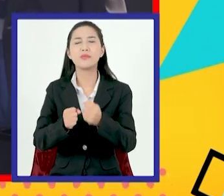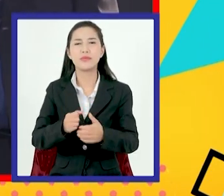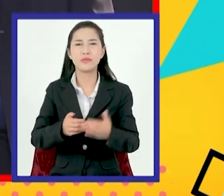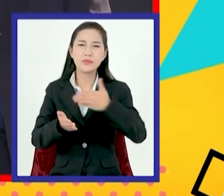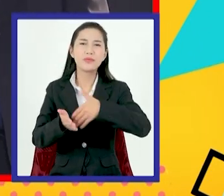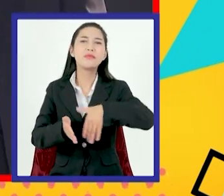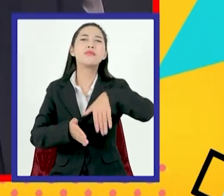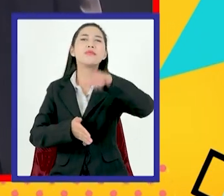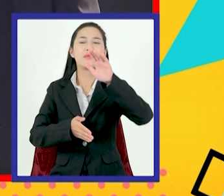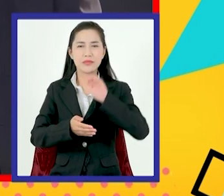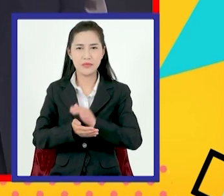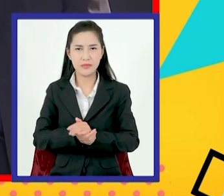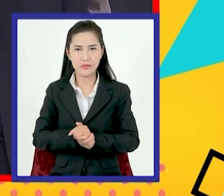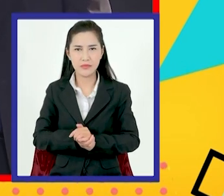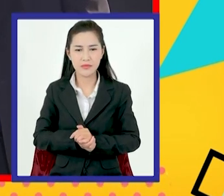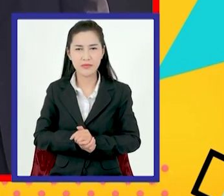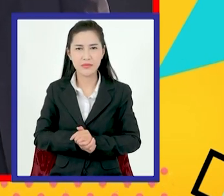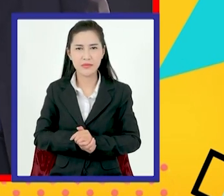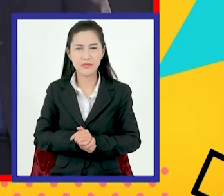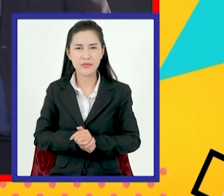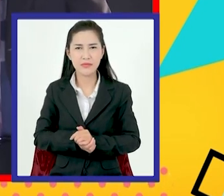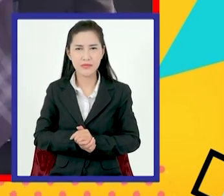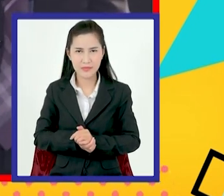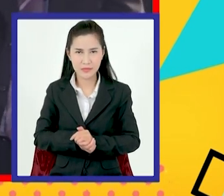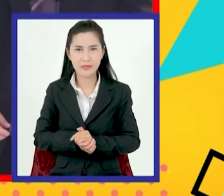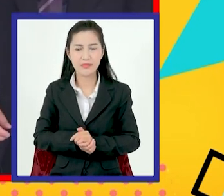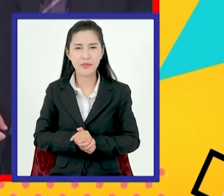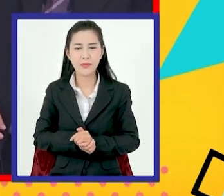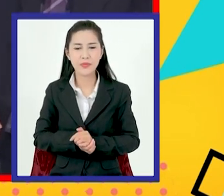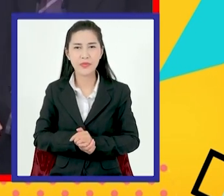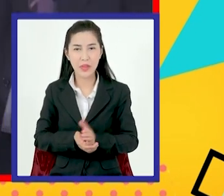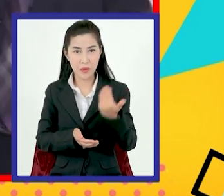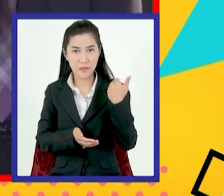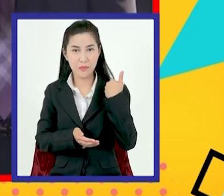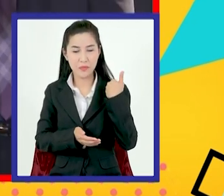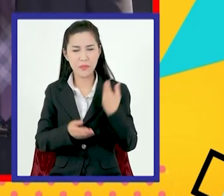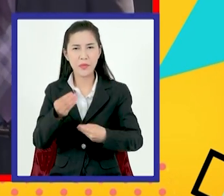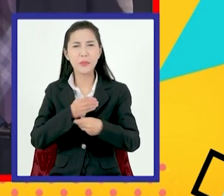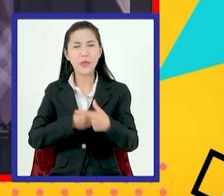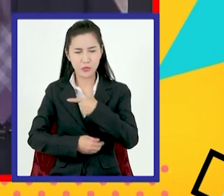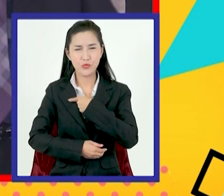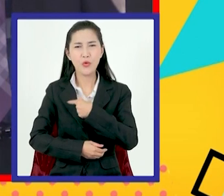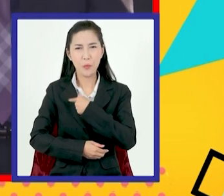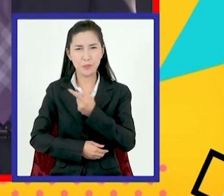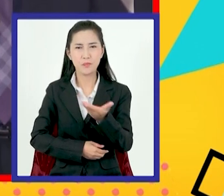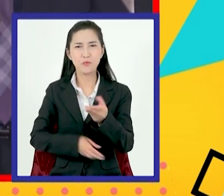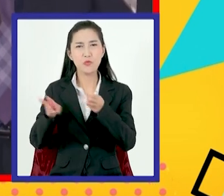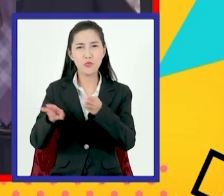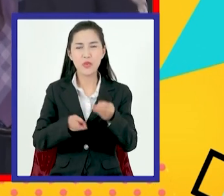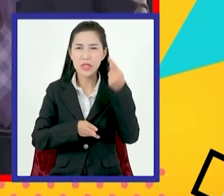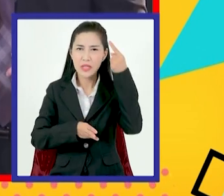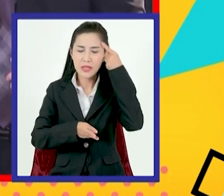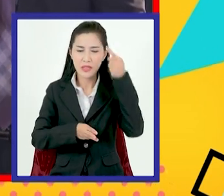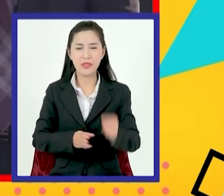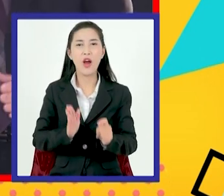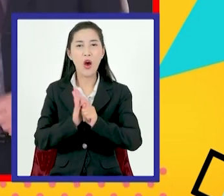มันจะเสียภาพลักษณ์เดิมครับท่านประธานกับอีกประเด็นหนึ่งนะฮะแต่ชอบไอเดียนี้มากเลยออกสล